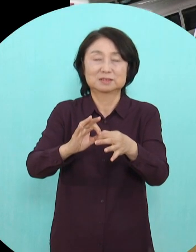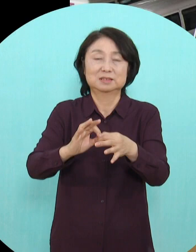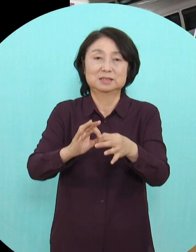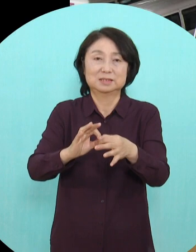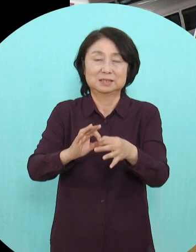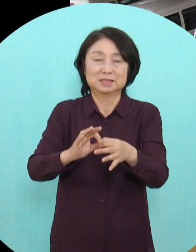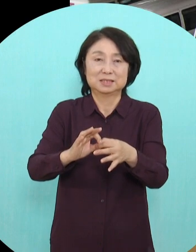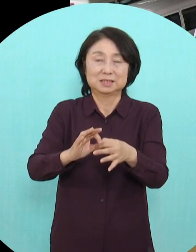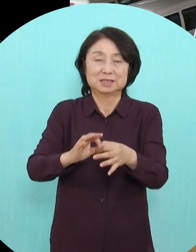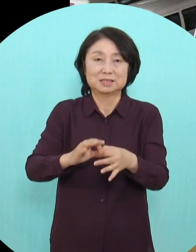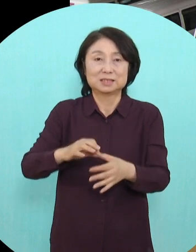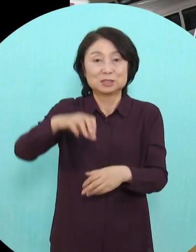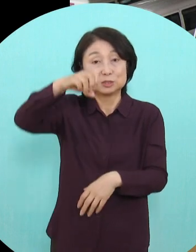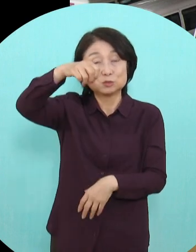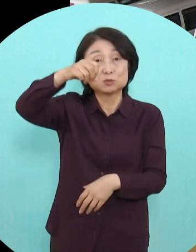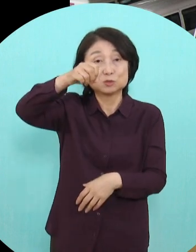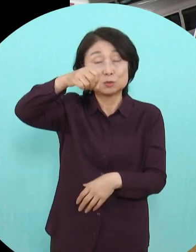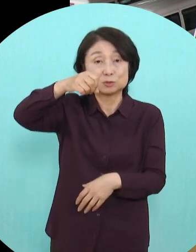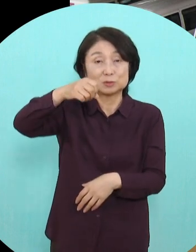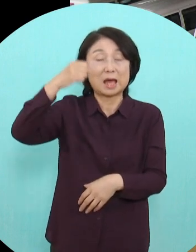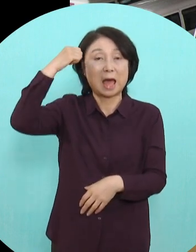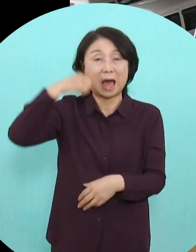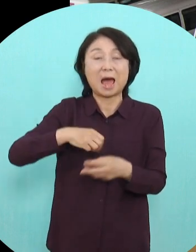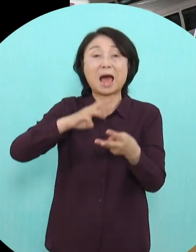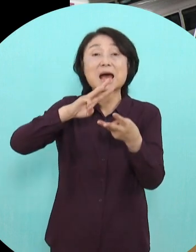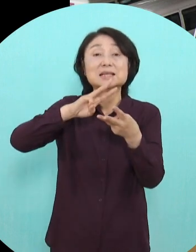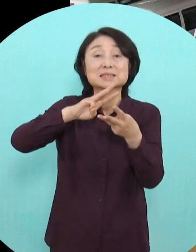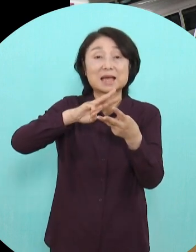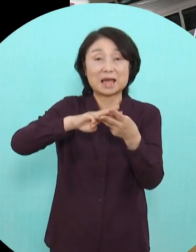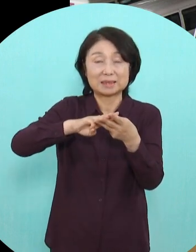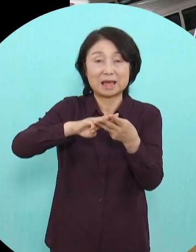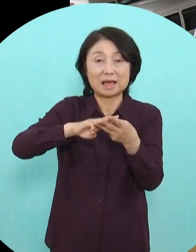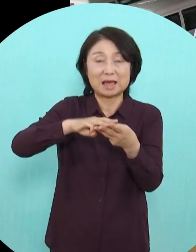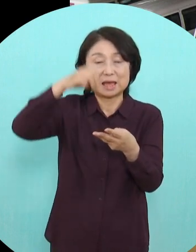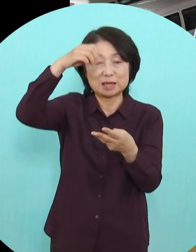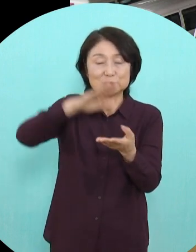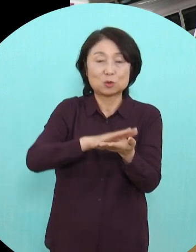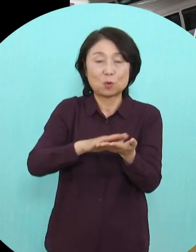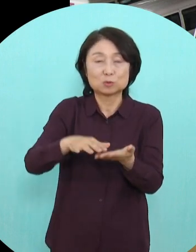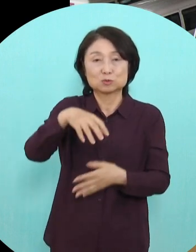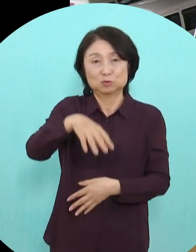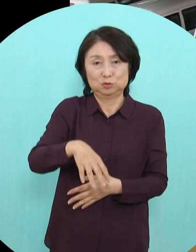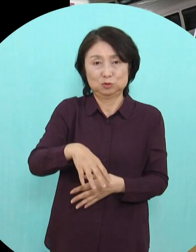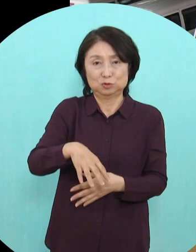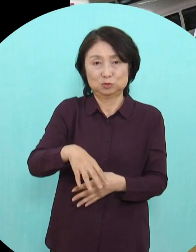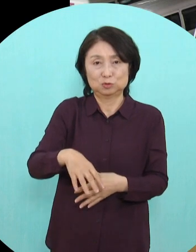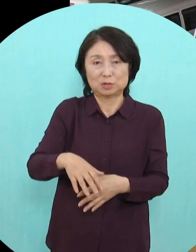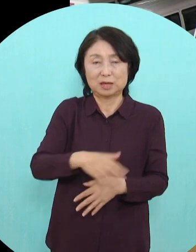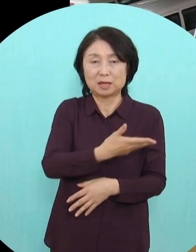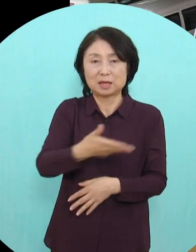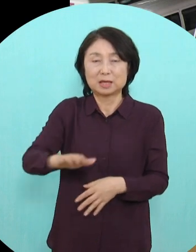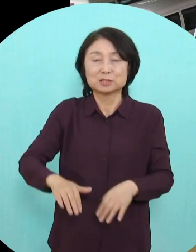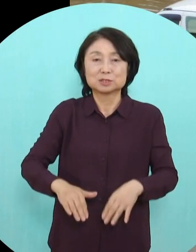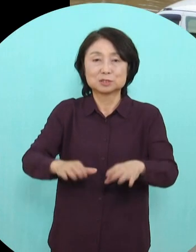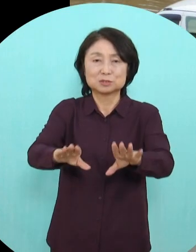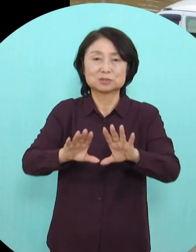たことにより、水道水を作る施設浅田浄水場が浸水被害を受け